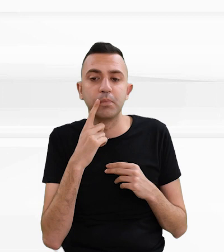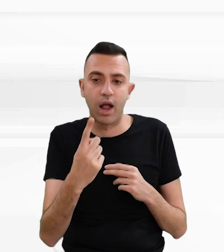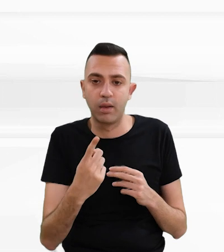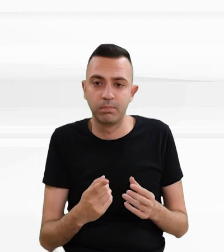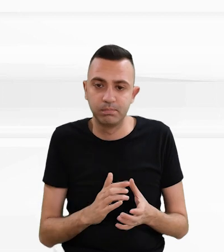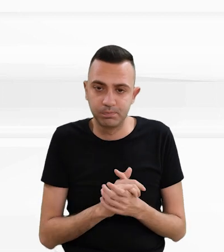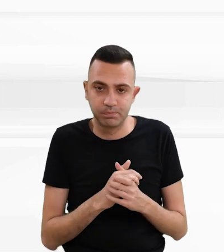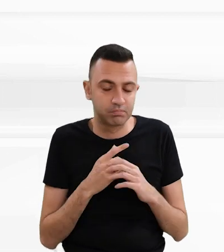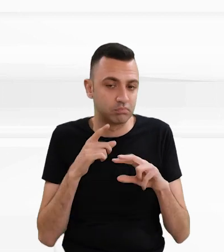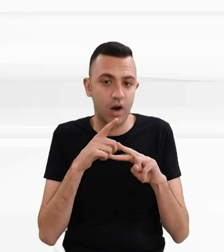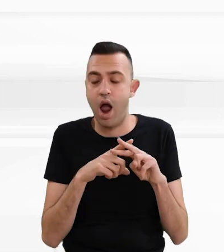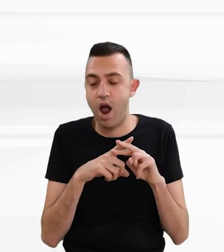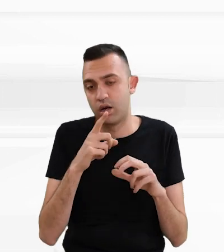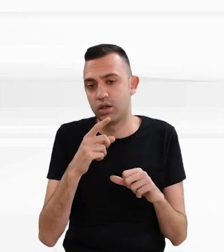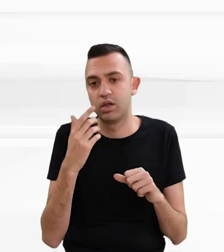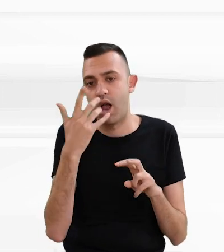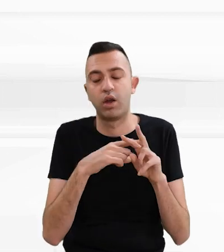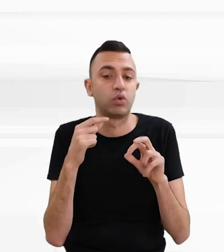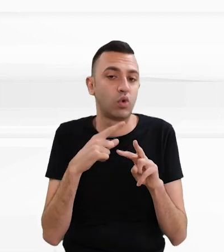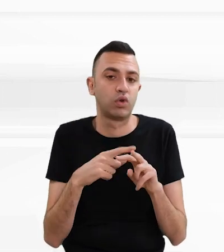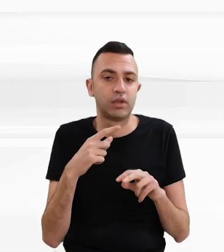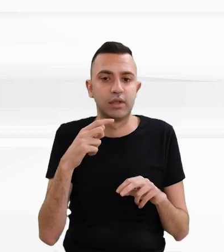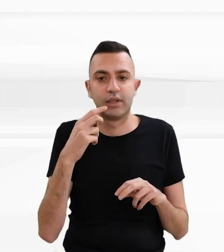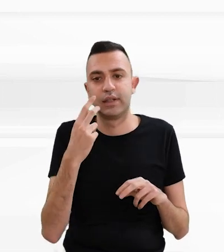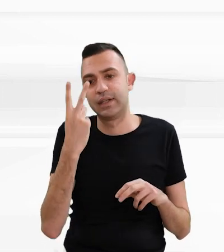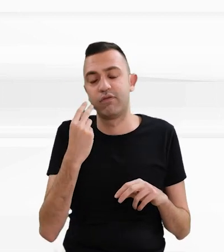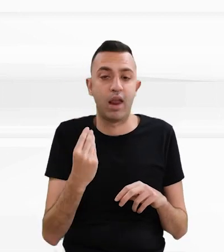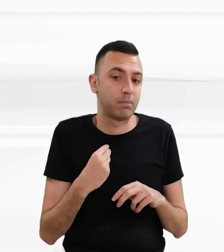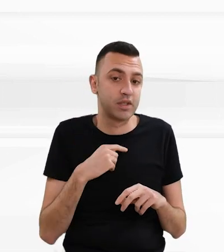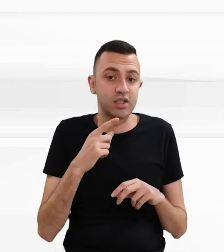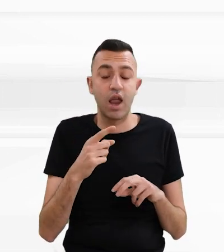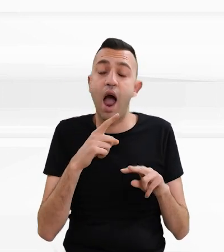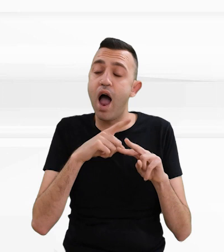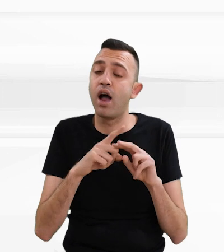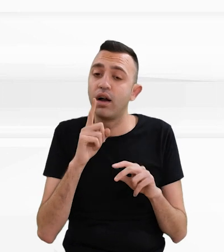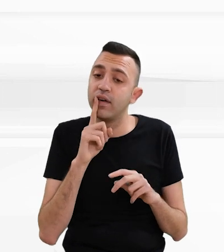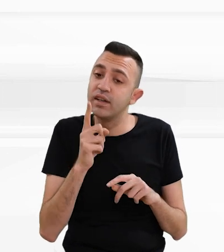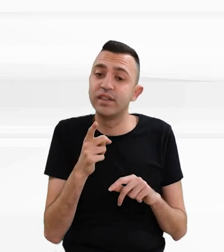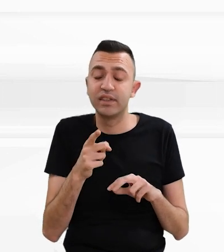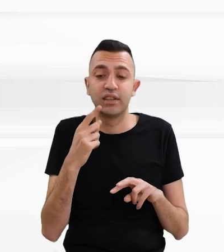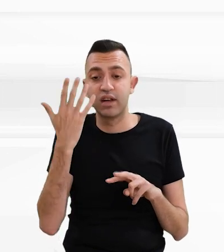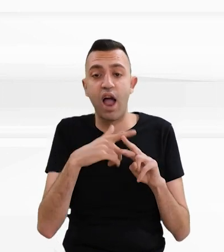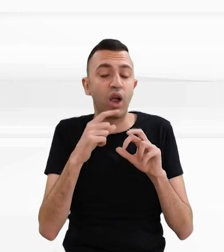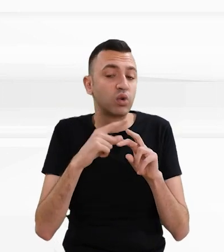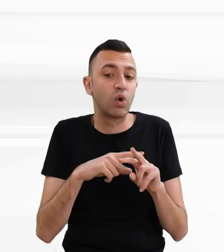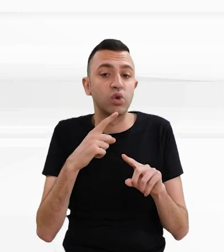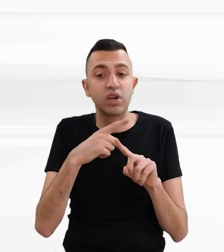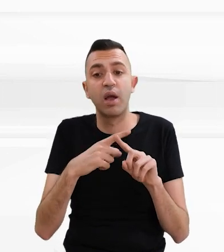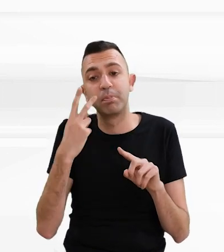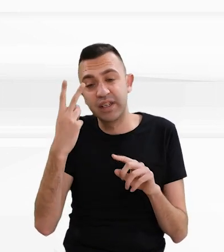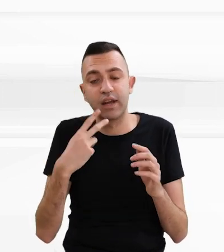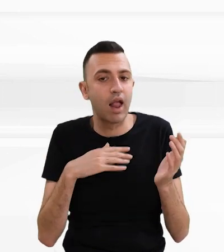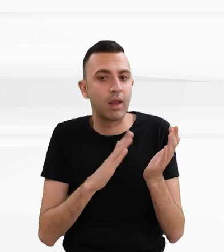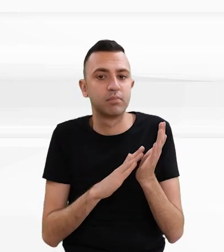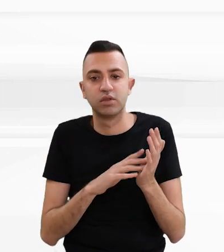Mesela a seçeneğinde karekök iki verilmiş Eğer A yerine karekök iki yazarsam karekök iki çarpı kauçuk 2'den Ben iki